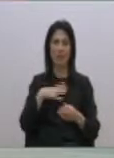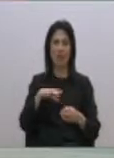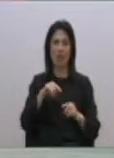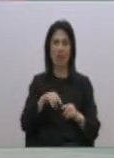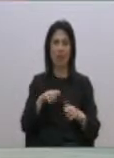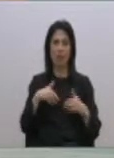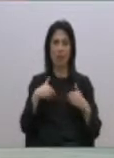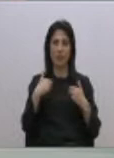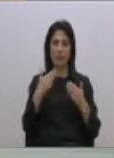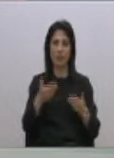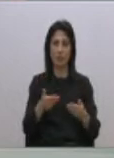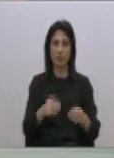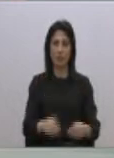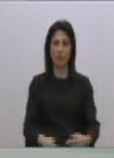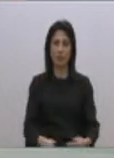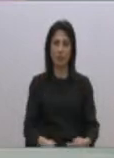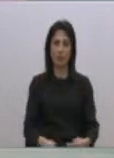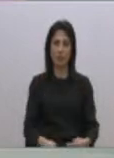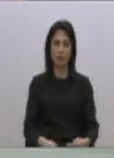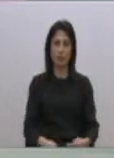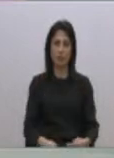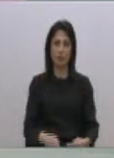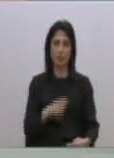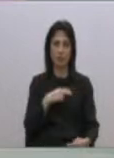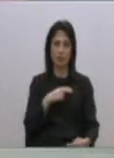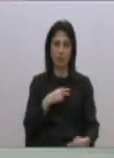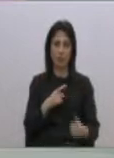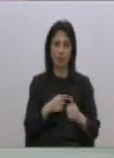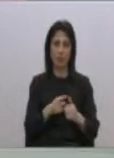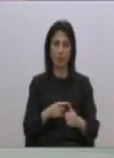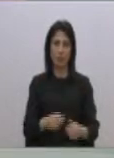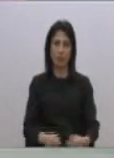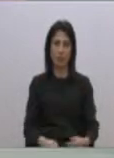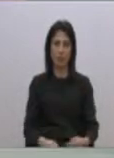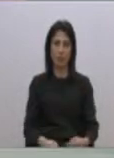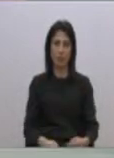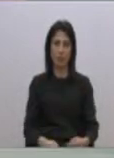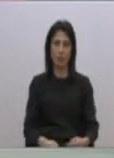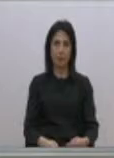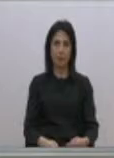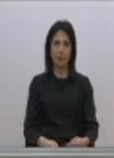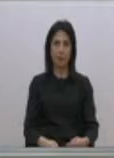და მე ვესალმოთ მათ პარლამენტის სახელით.